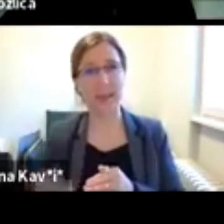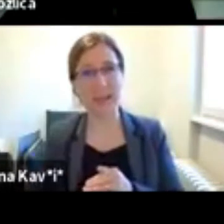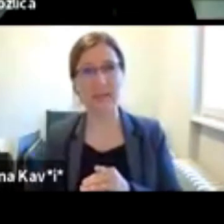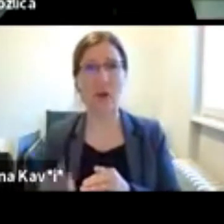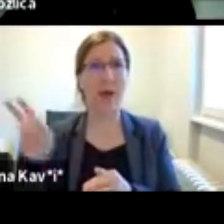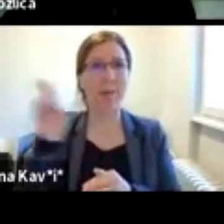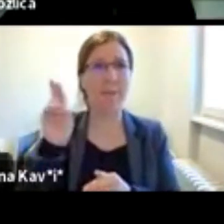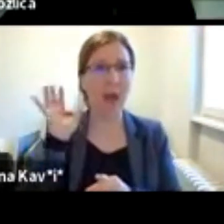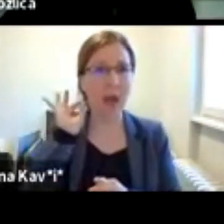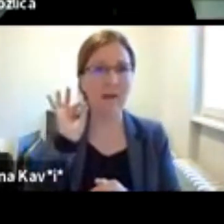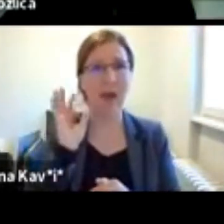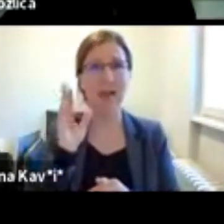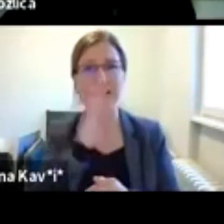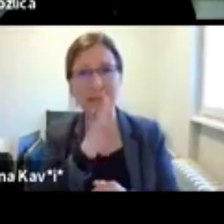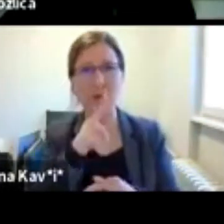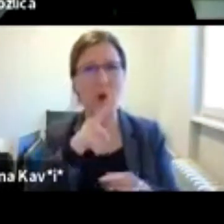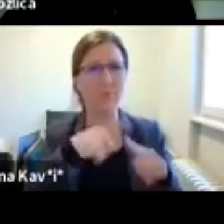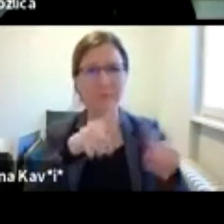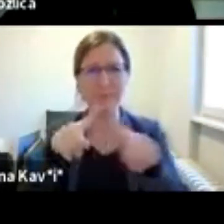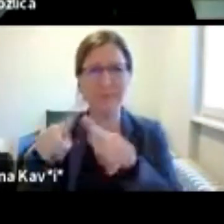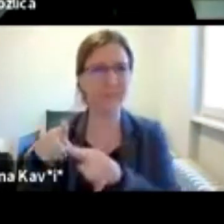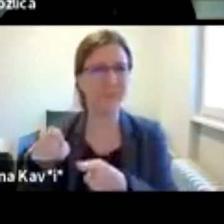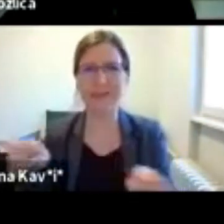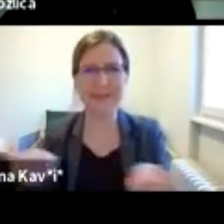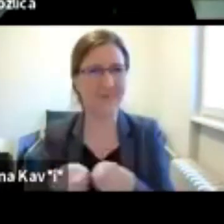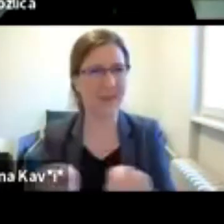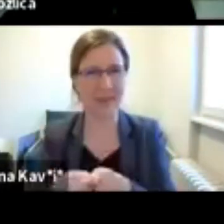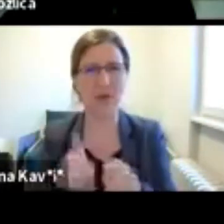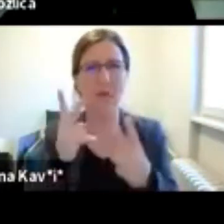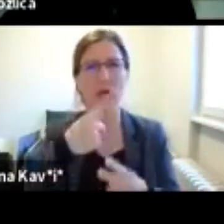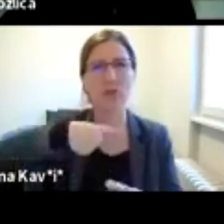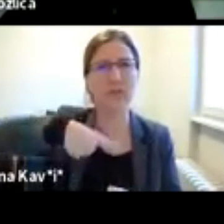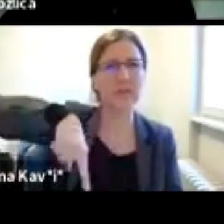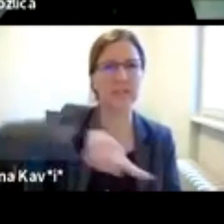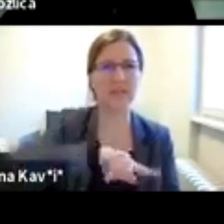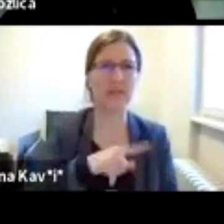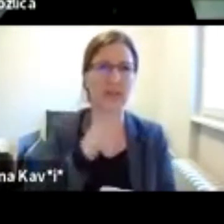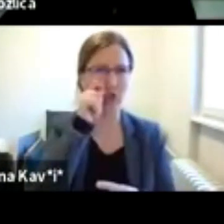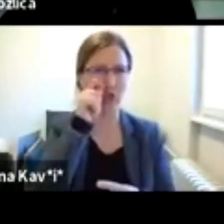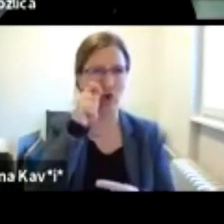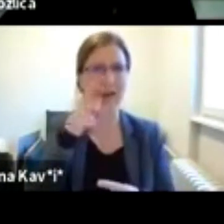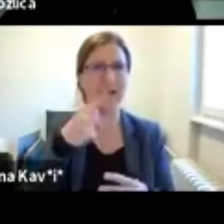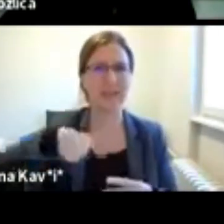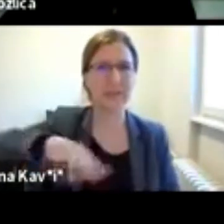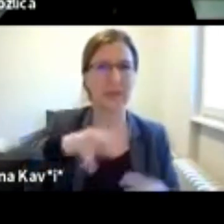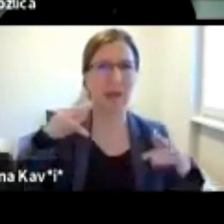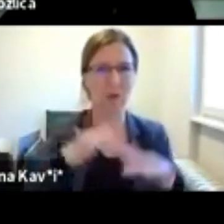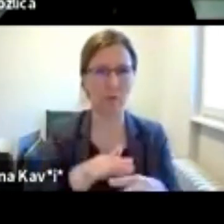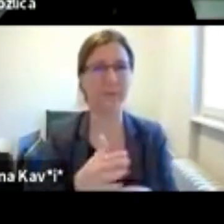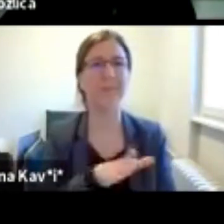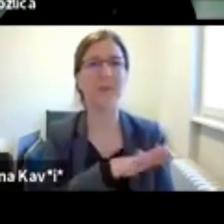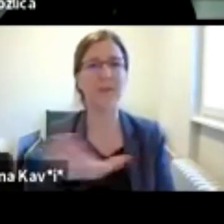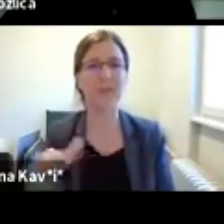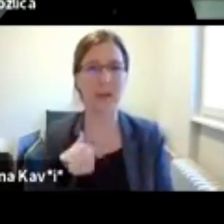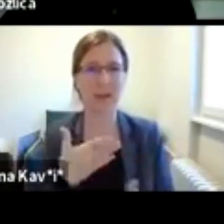ljubičasti ili tako je svejedno. Ja vam se svima zahvaljujem od srca, želim vam svako dobro